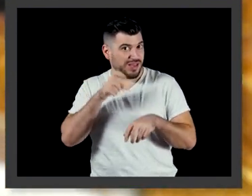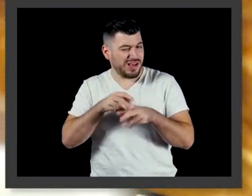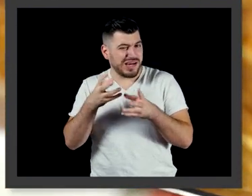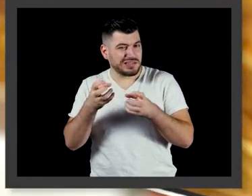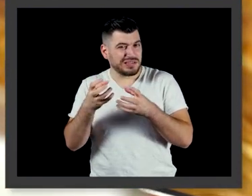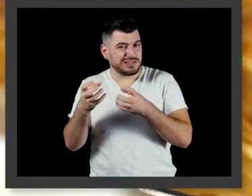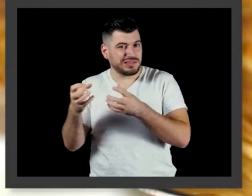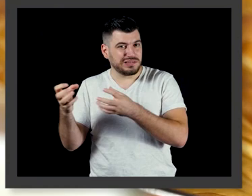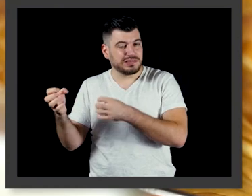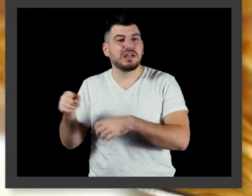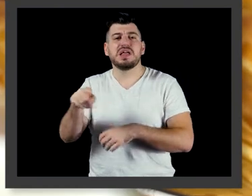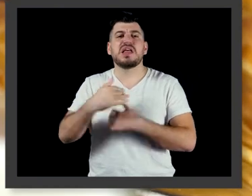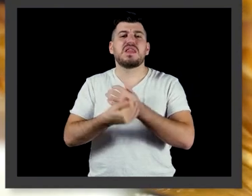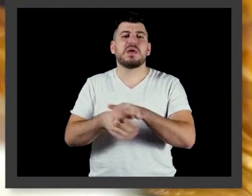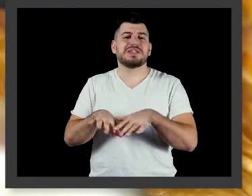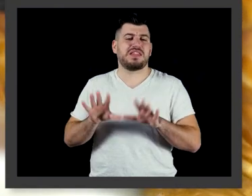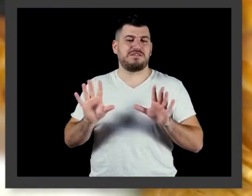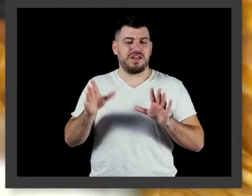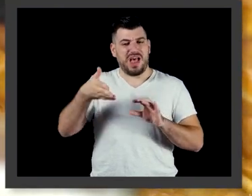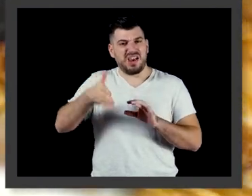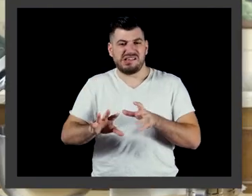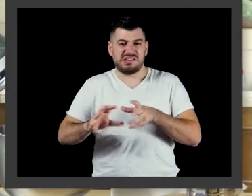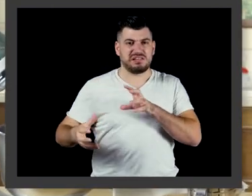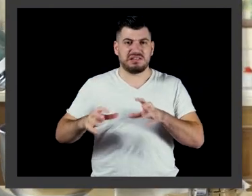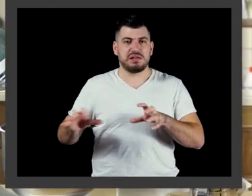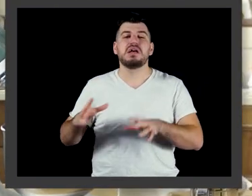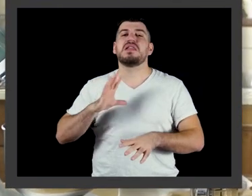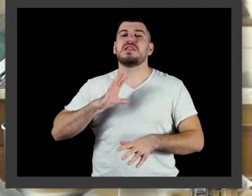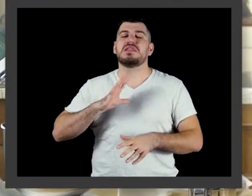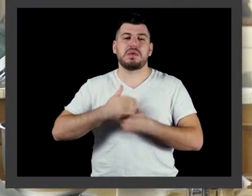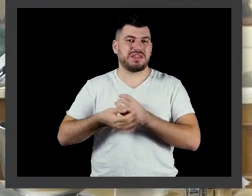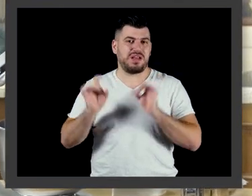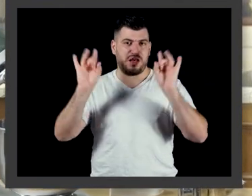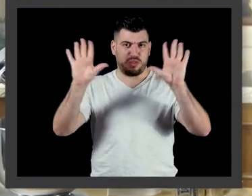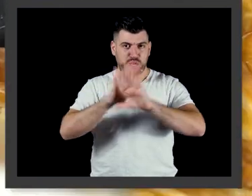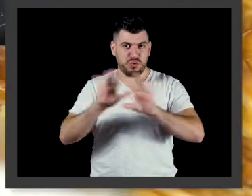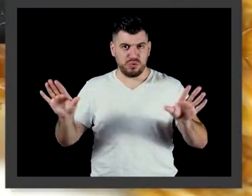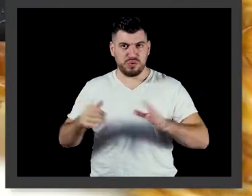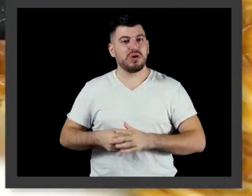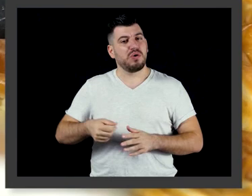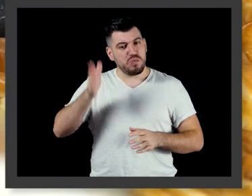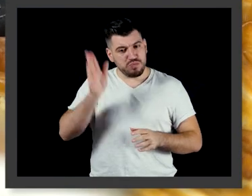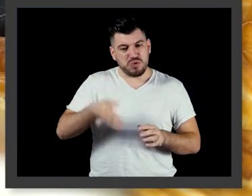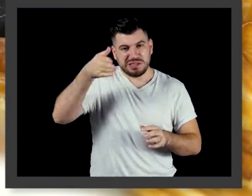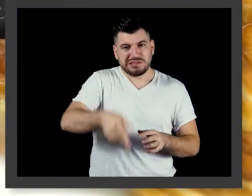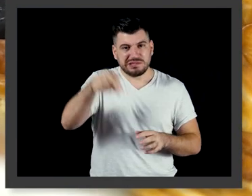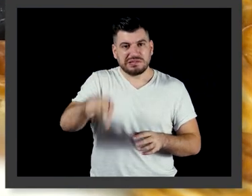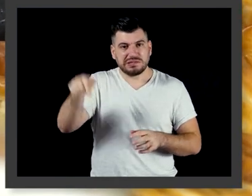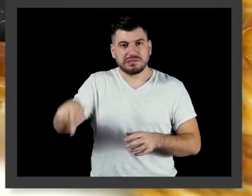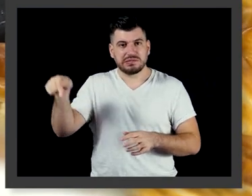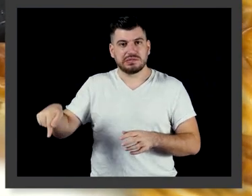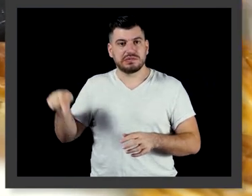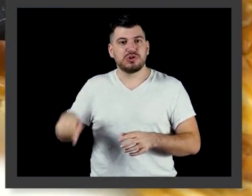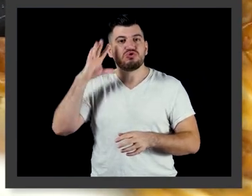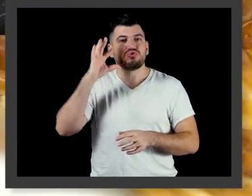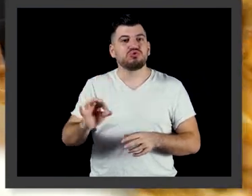Μη σας ενδιαφέρει καθόλου τώρα μας σπάσει. Μας ενδιαφέρει ούτε και εμάς. Μη σας πω ότι θα το σπάσω επίτηδες σε κάποια σημεία για να μπορέσει να